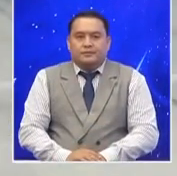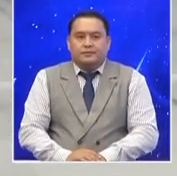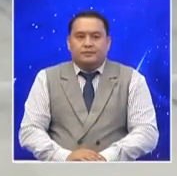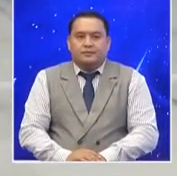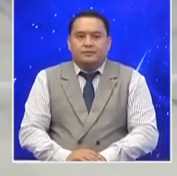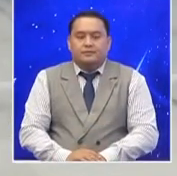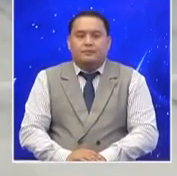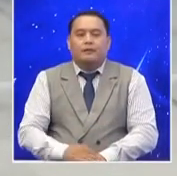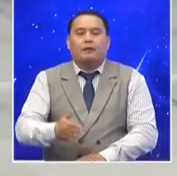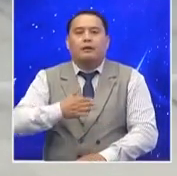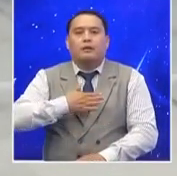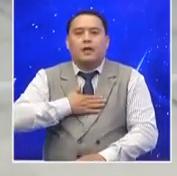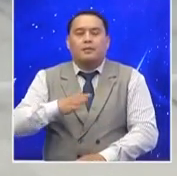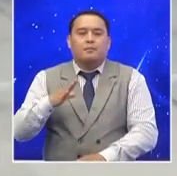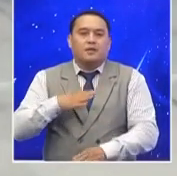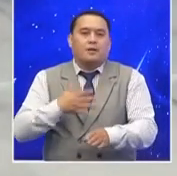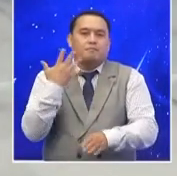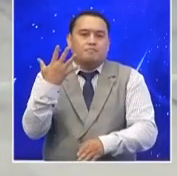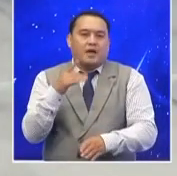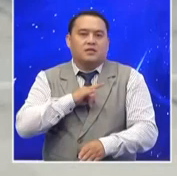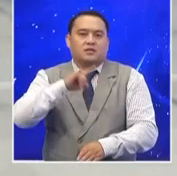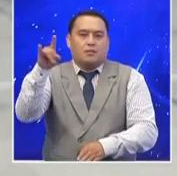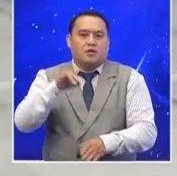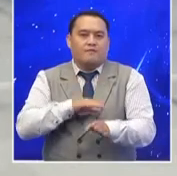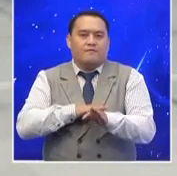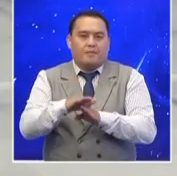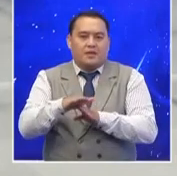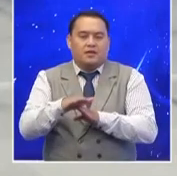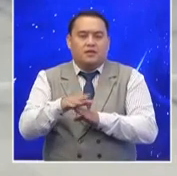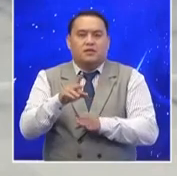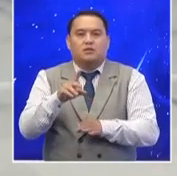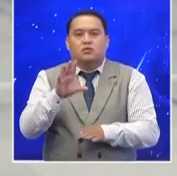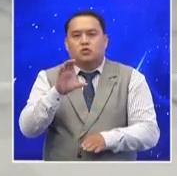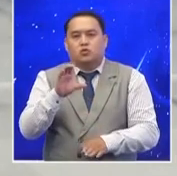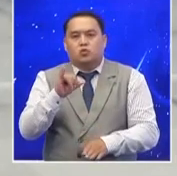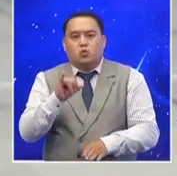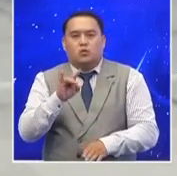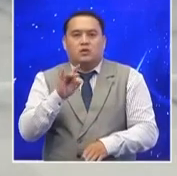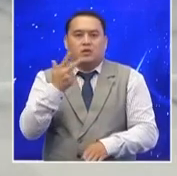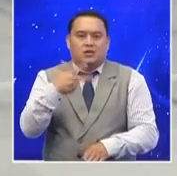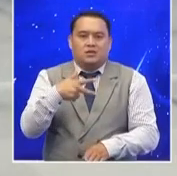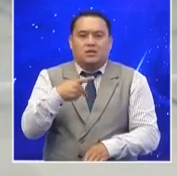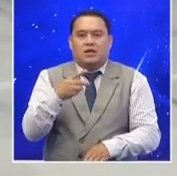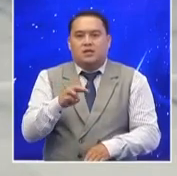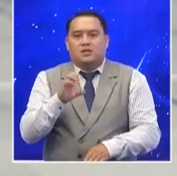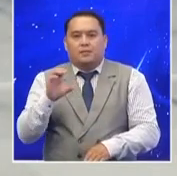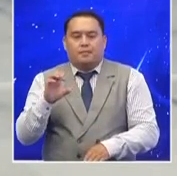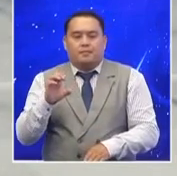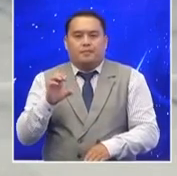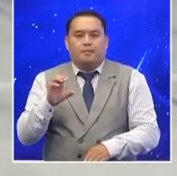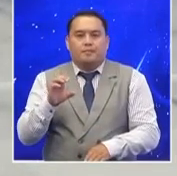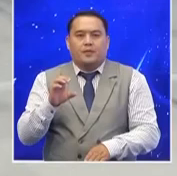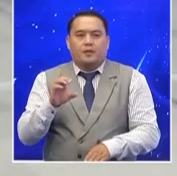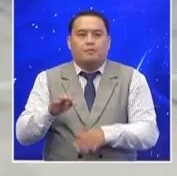Нами были выполнены сегодня 5 самолетов вылетов. На самолетах Су-30СМ, новейшие истребители в Республике Казахстан.